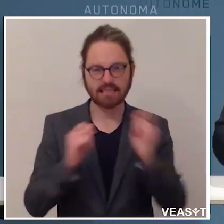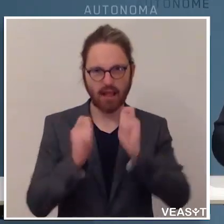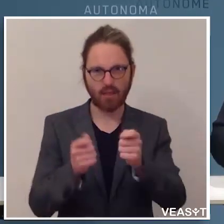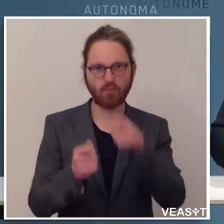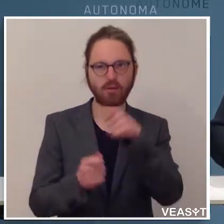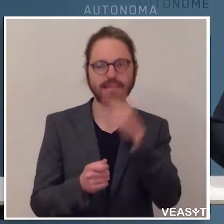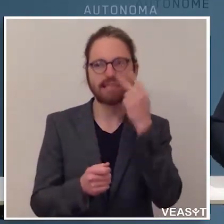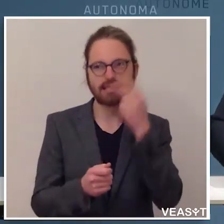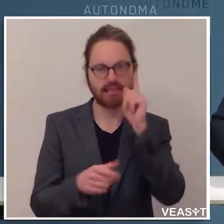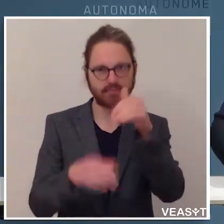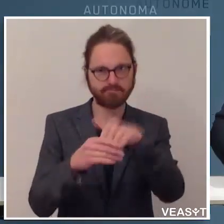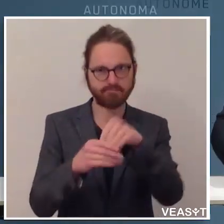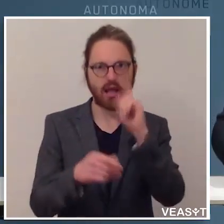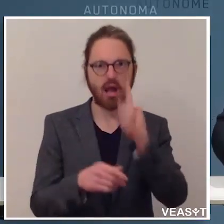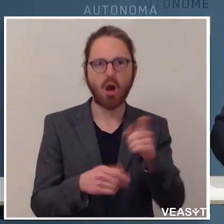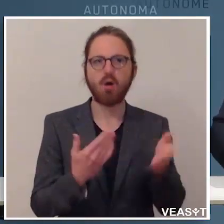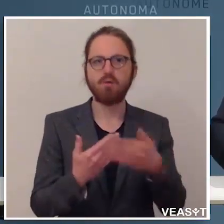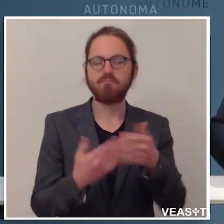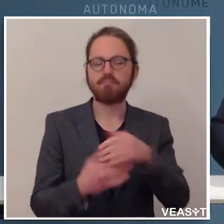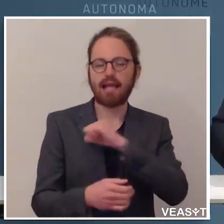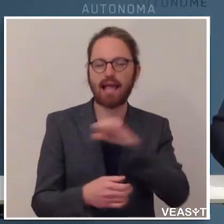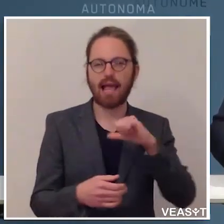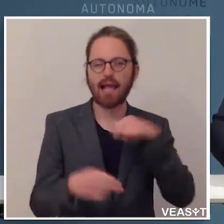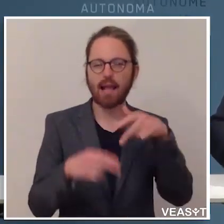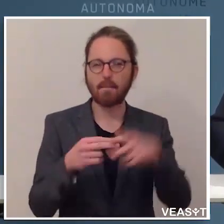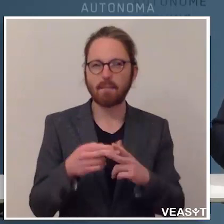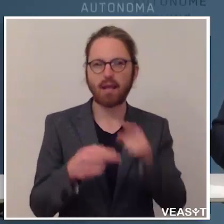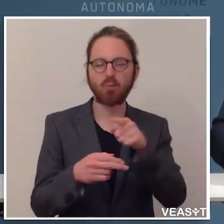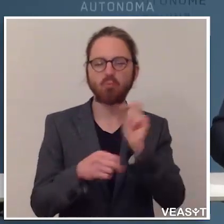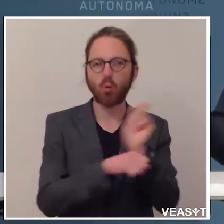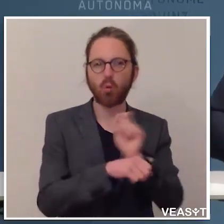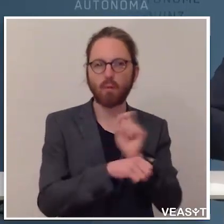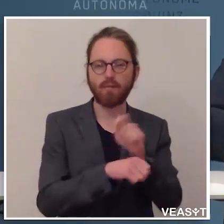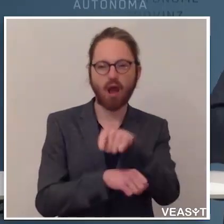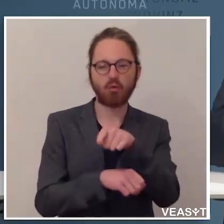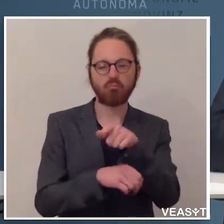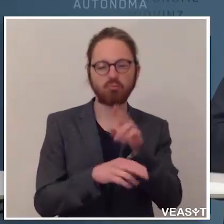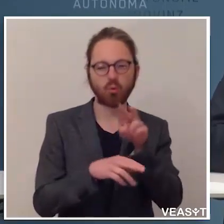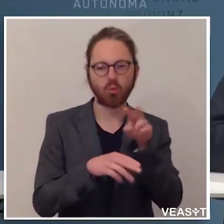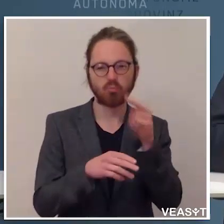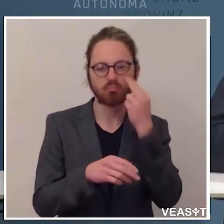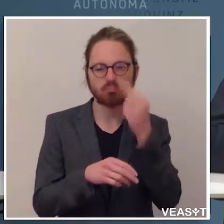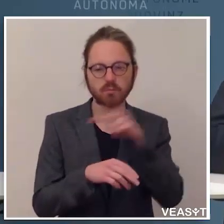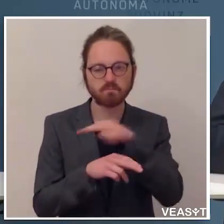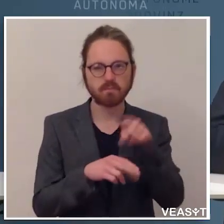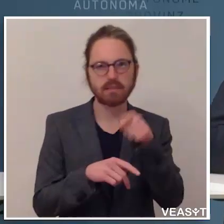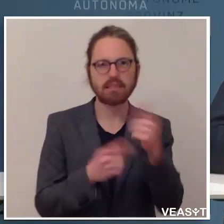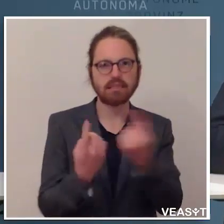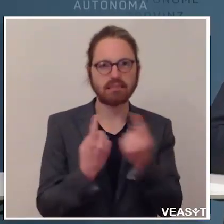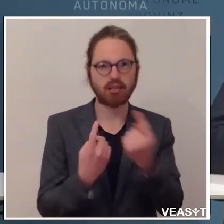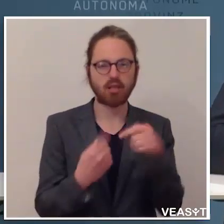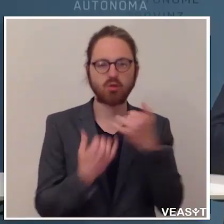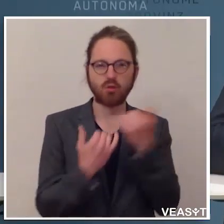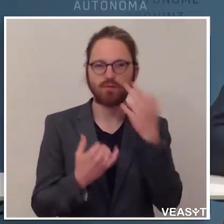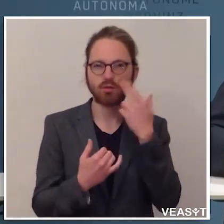dass der Gesetzesentwurf sieht nämlich natürlich auch einen eigenen Mechanismus der Überwachung